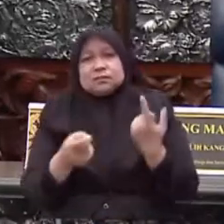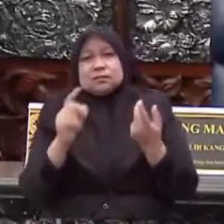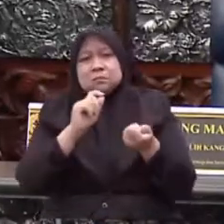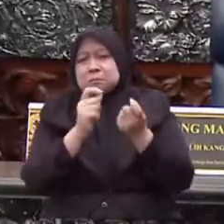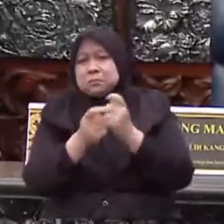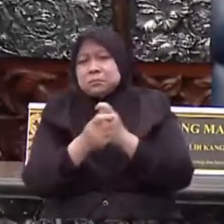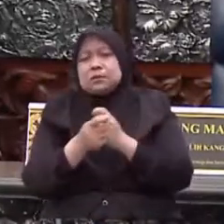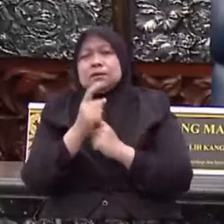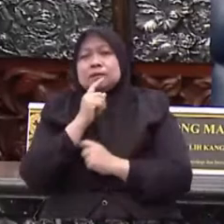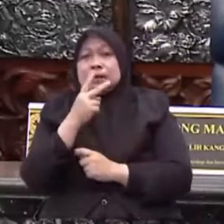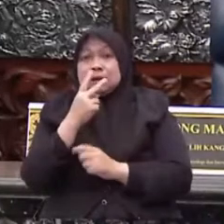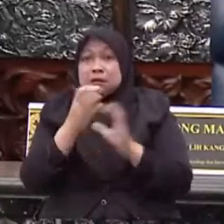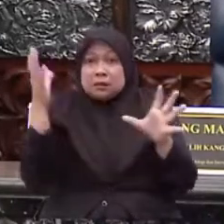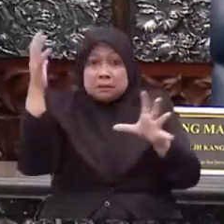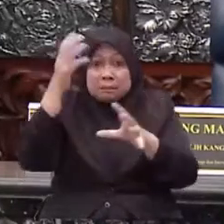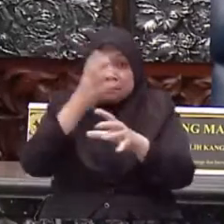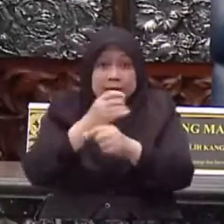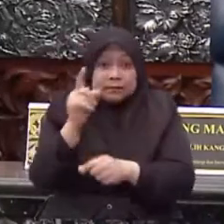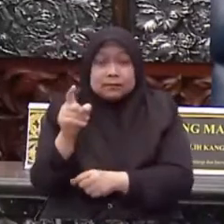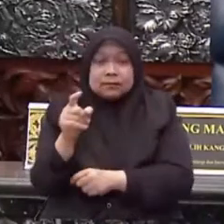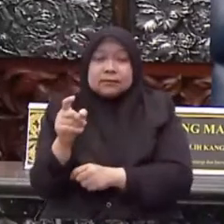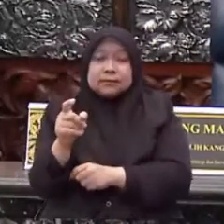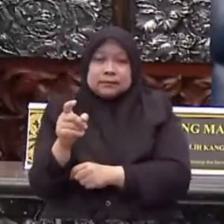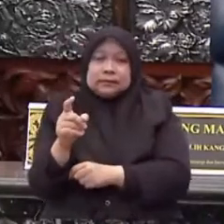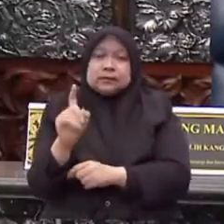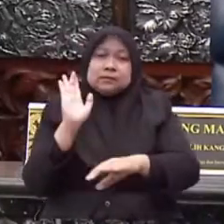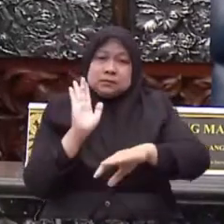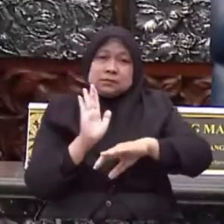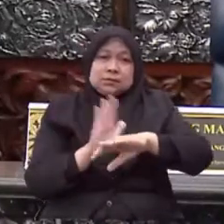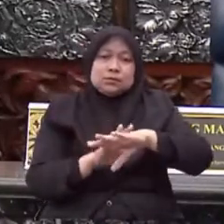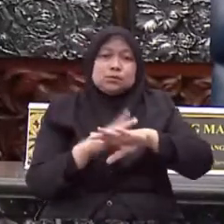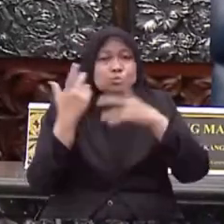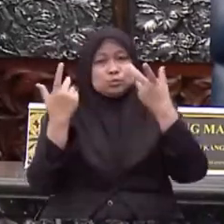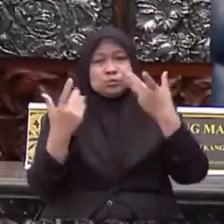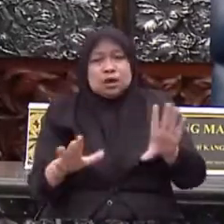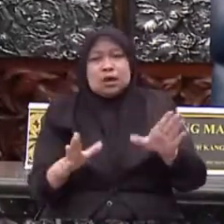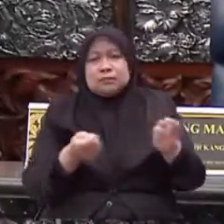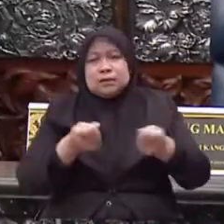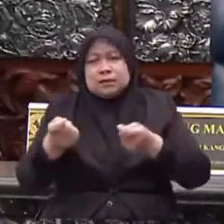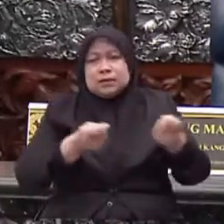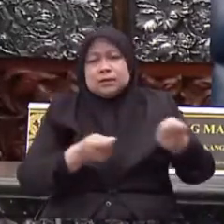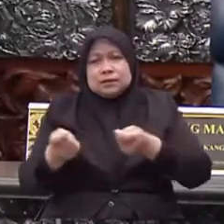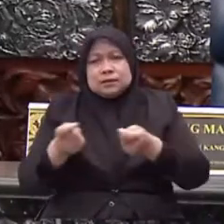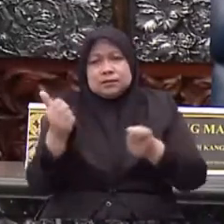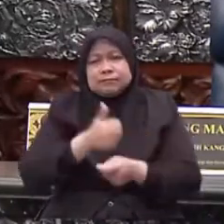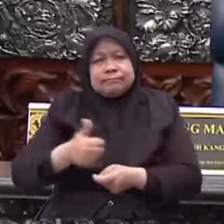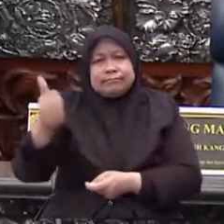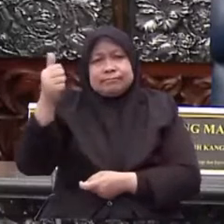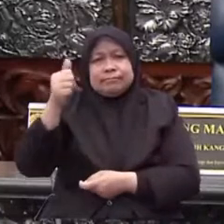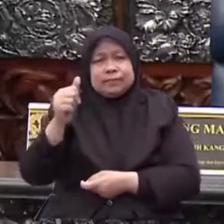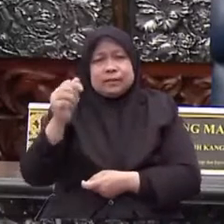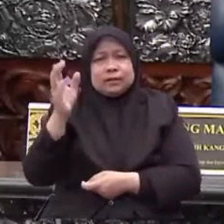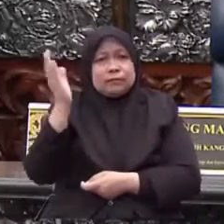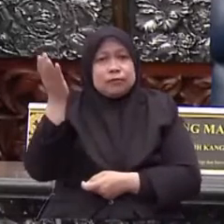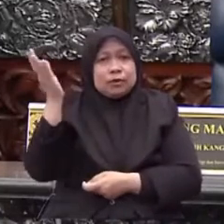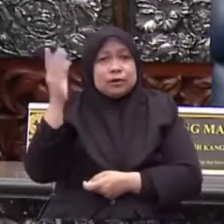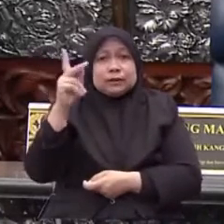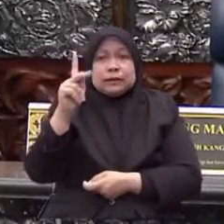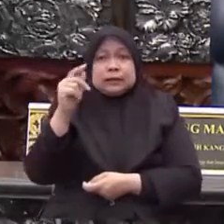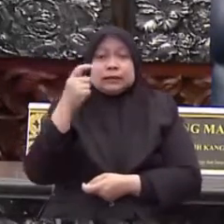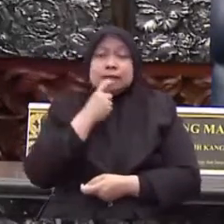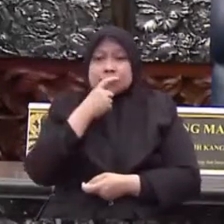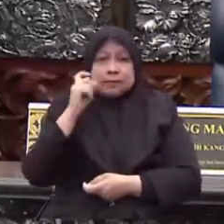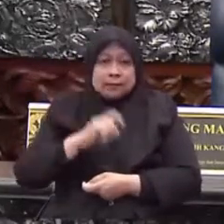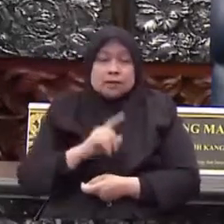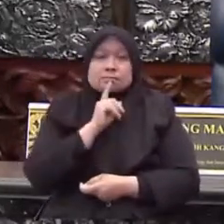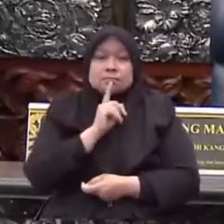Transition tersebut ada disentuh oleh managing director Khazanah nasional dalam forum di kata bau-bau ini